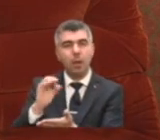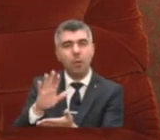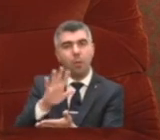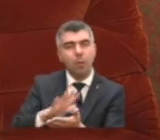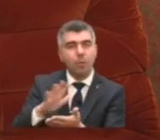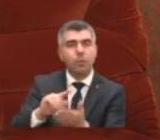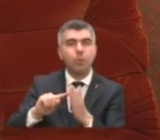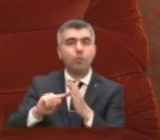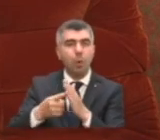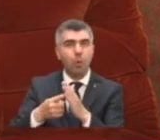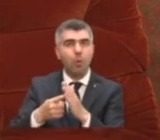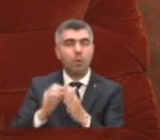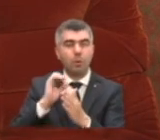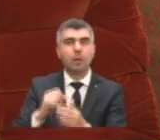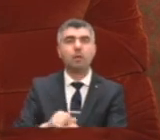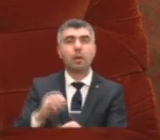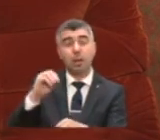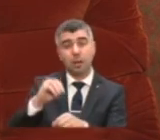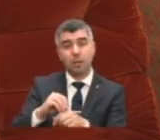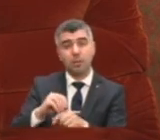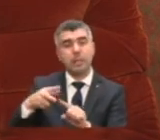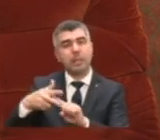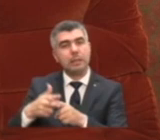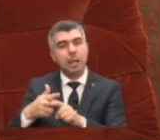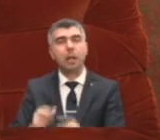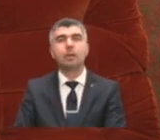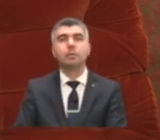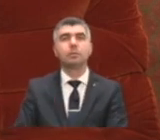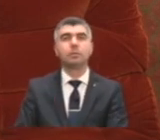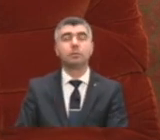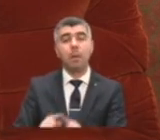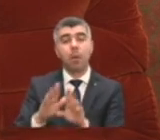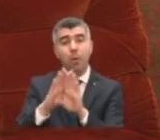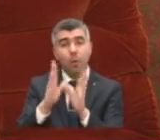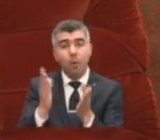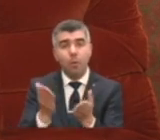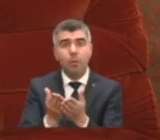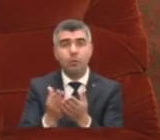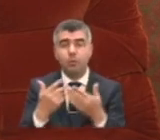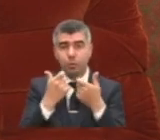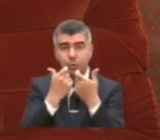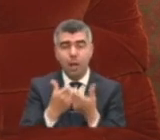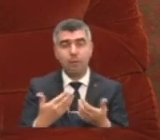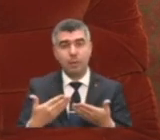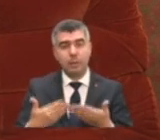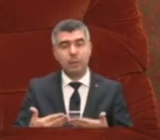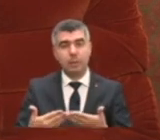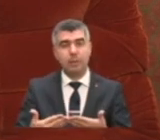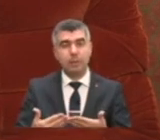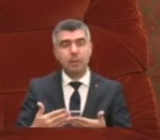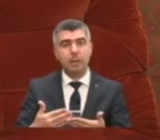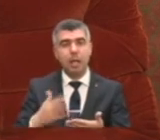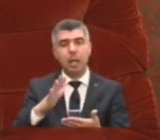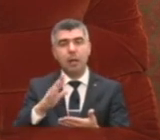الكهرباء وحتى حاجيات القطاع الصناعي. وكيوصل حاليا مجمل هذه الحاجيات اللي شفناها الآنية إلى نصف مليار